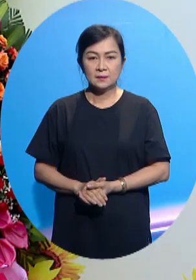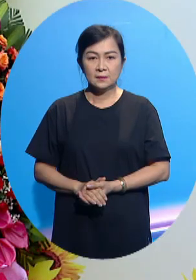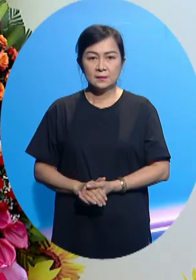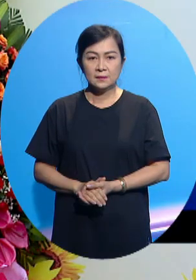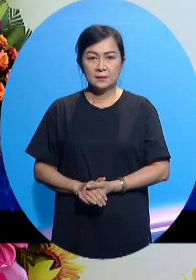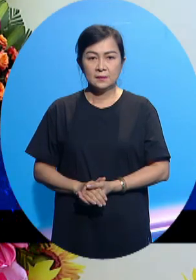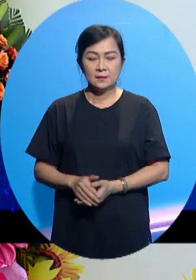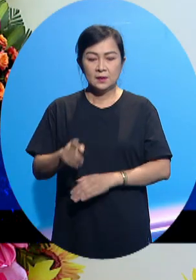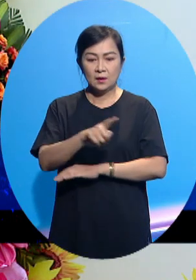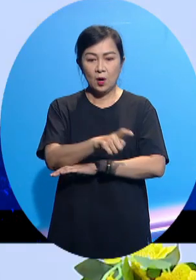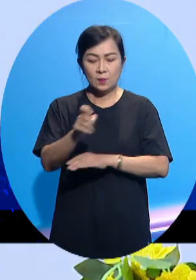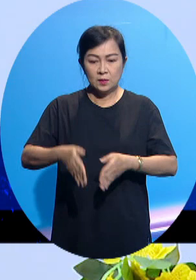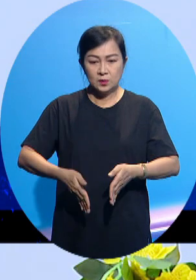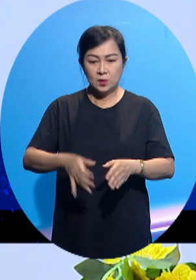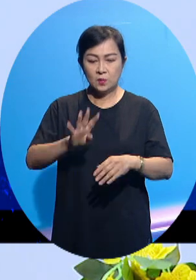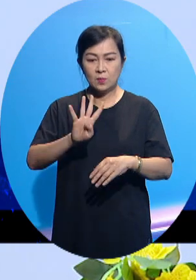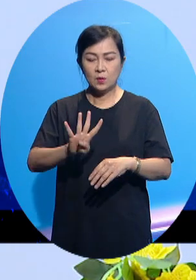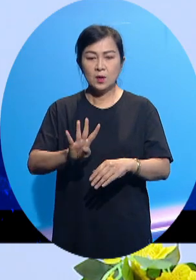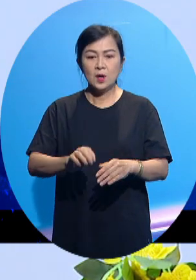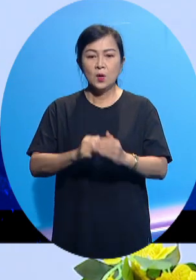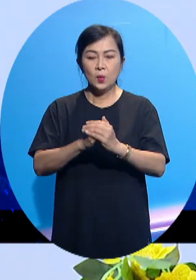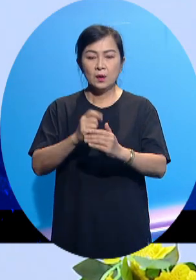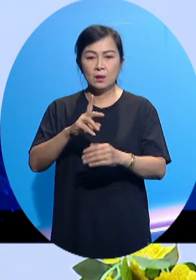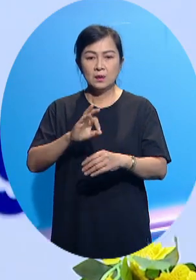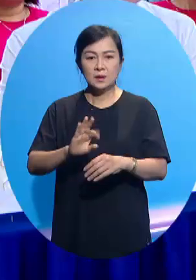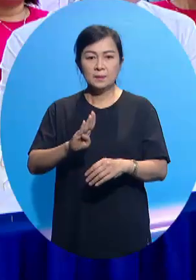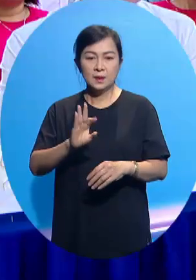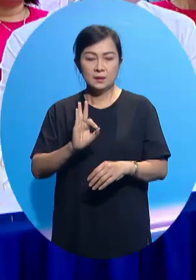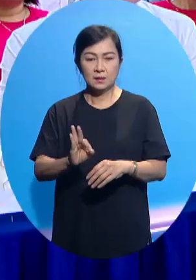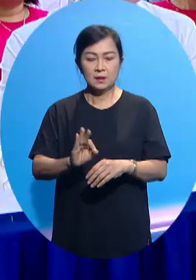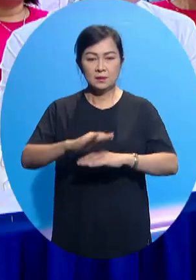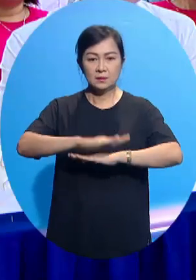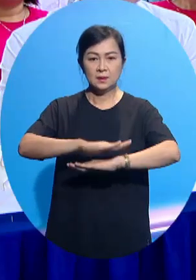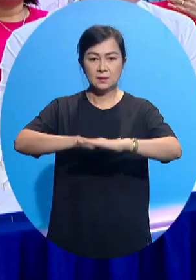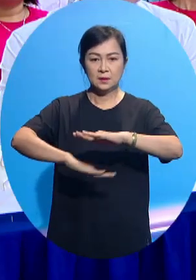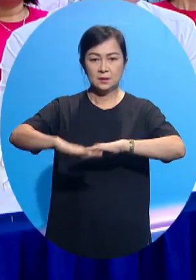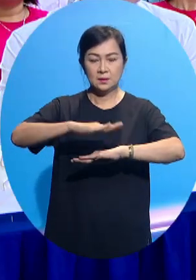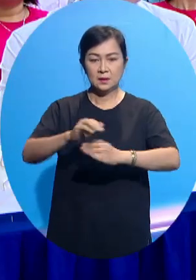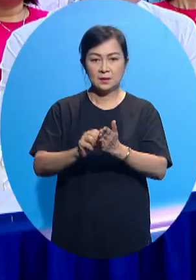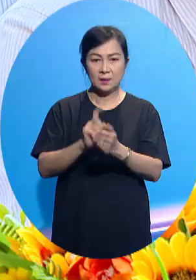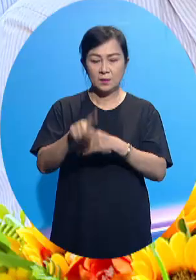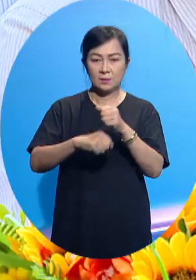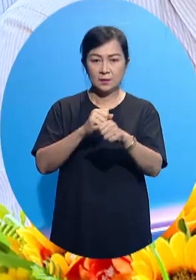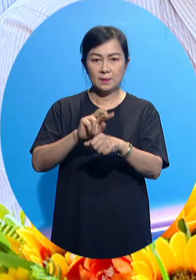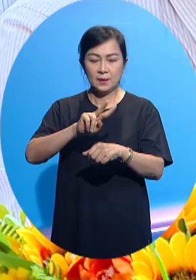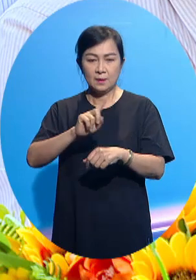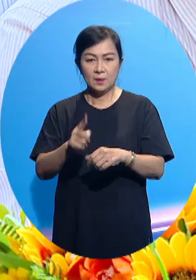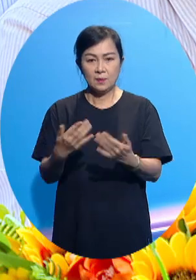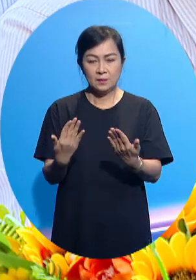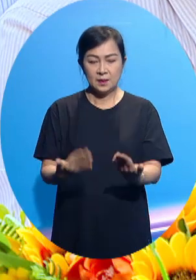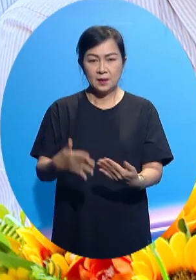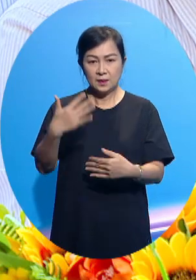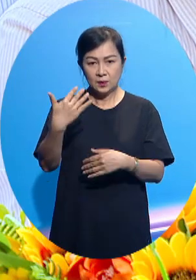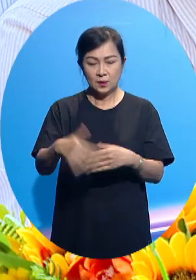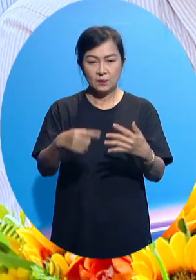2025 công trình tại số 4 đường Nguyễn Công Trứ phường Bình Thọ được khởi công xây dựng từ tháng 01 năm 2021 đến nay đã hoàn